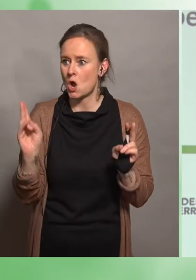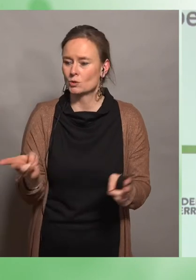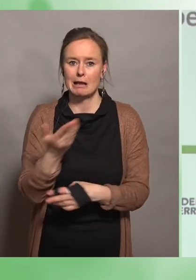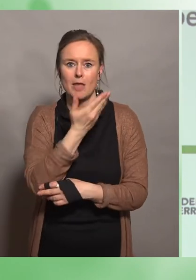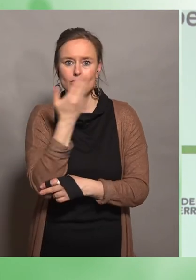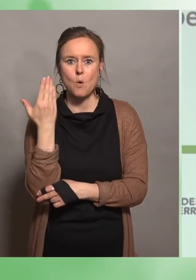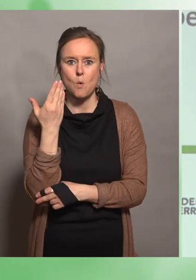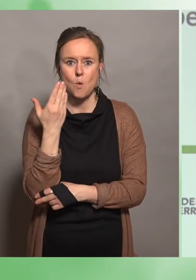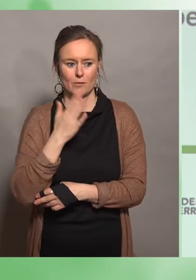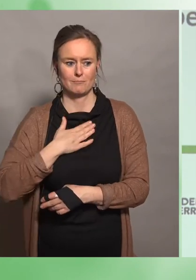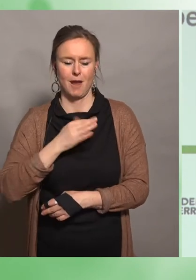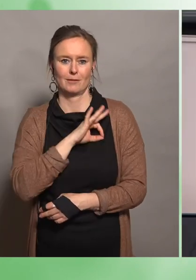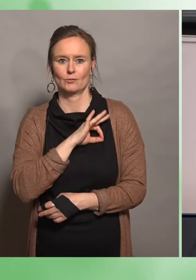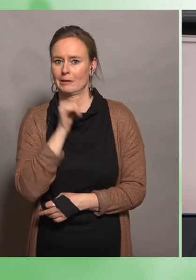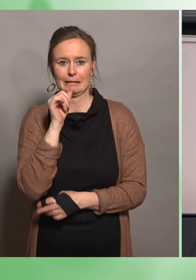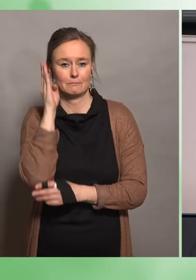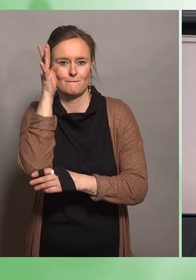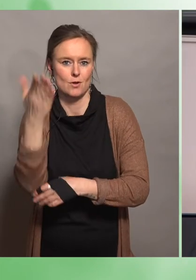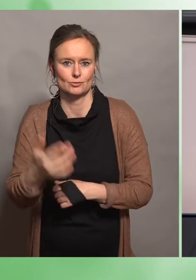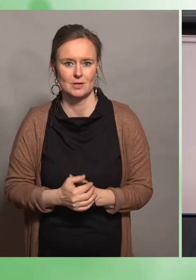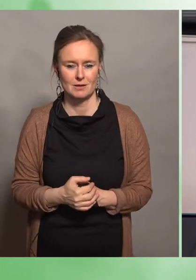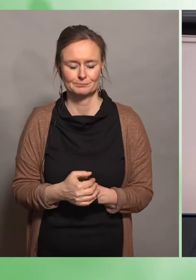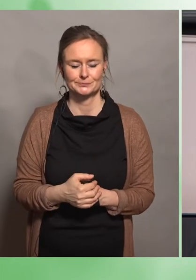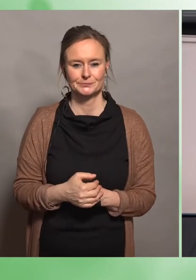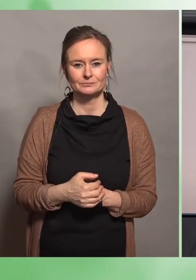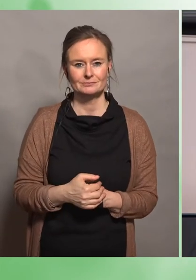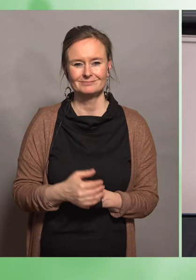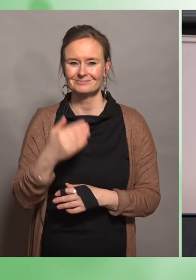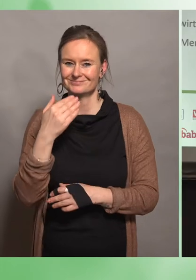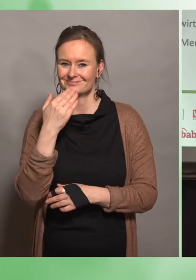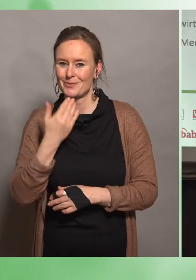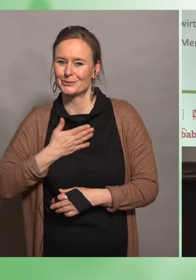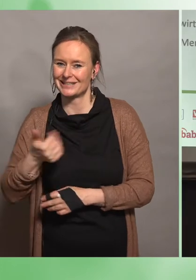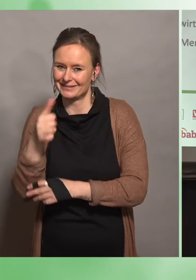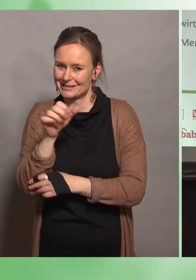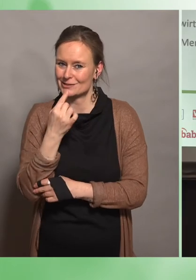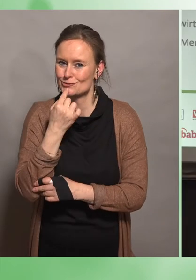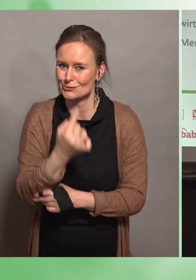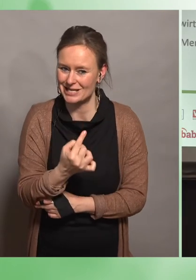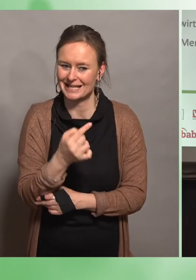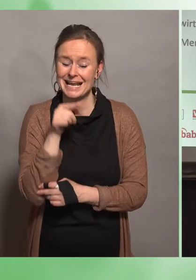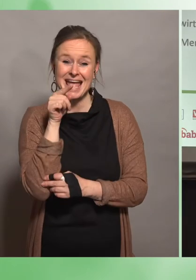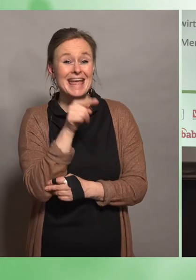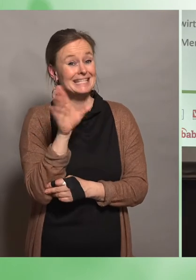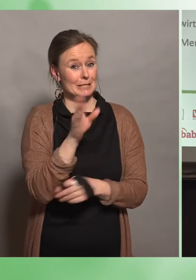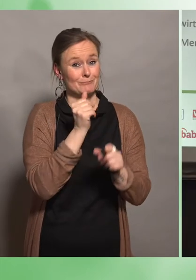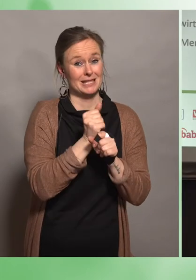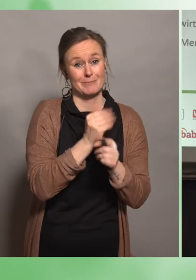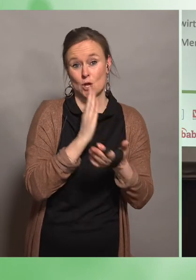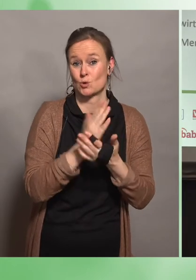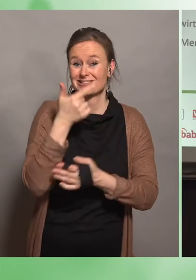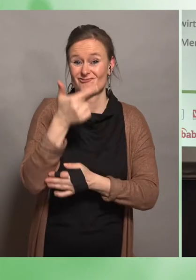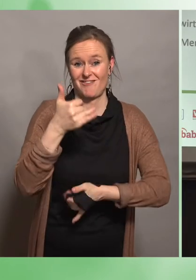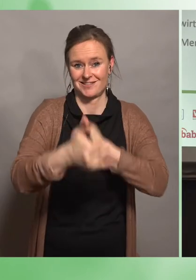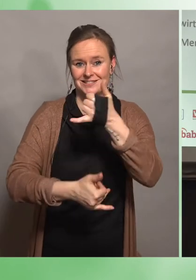eigentlich nicht mehr vorstellen. Ja, schön. Ich möchte gerne noch etwas dazu sagen. Dieser Mitarbeiter ist mittlerweile 20 Jahre bei uns im